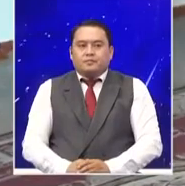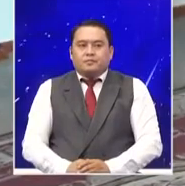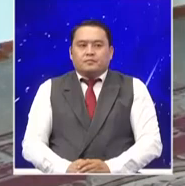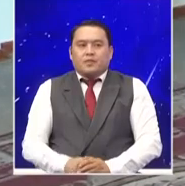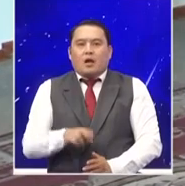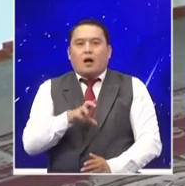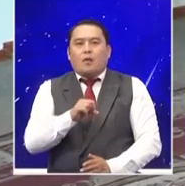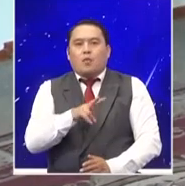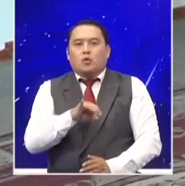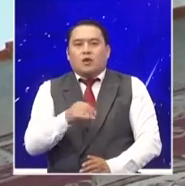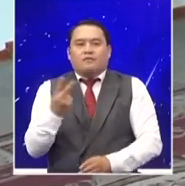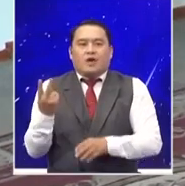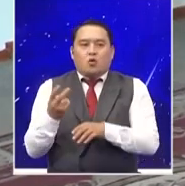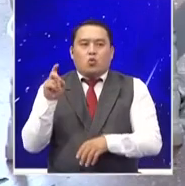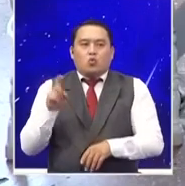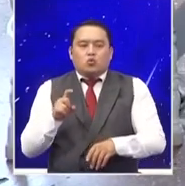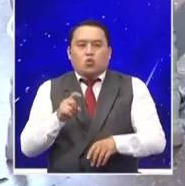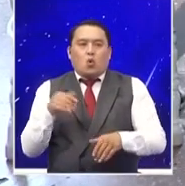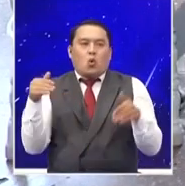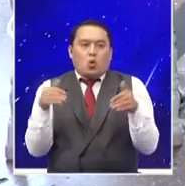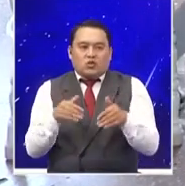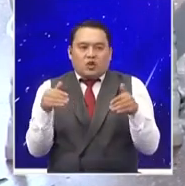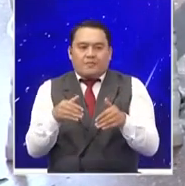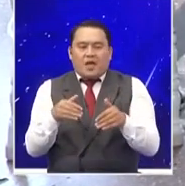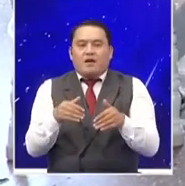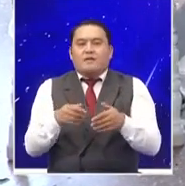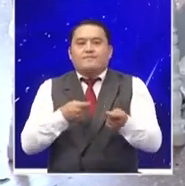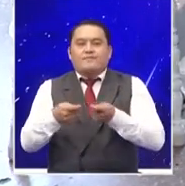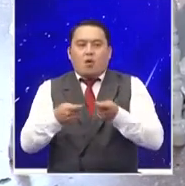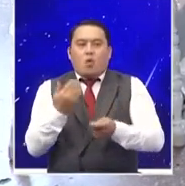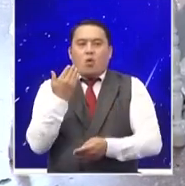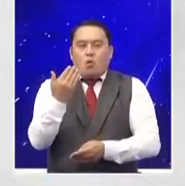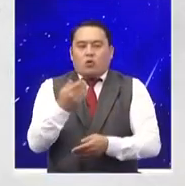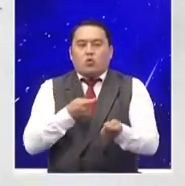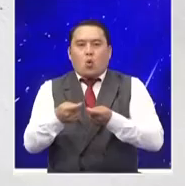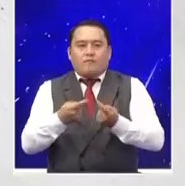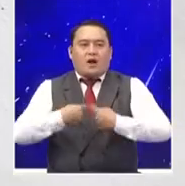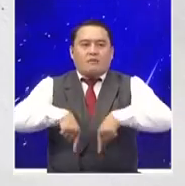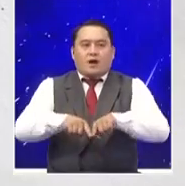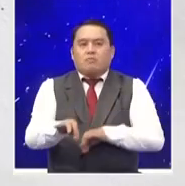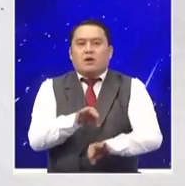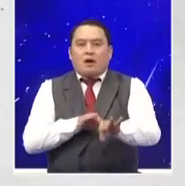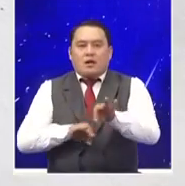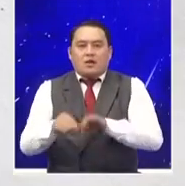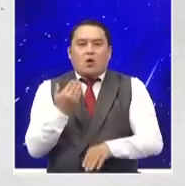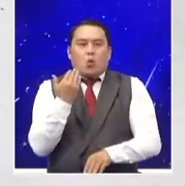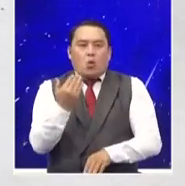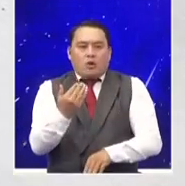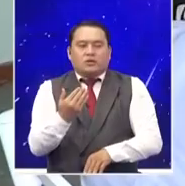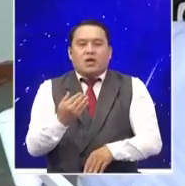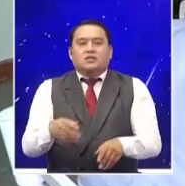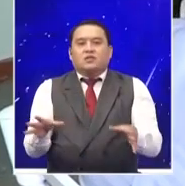Акбота Айралан – второкурсники политехнического колледжа. Во главе с Бинор Оралбаевой, руководителем проекта «Кестели Орамал», и